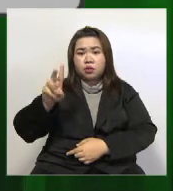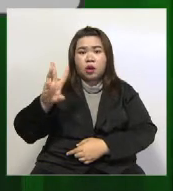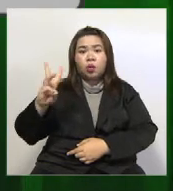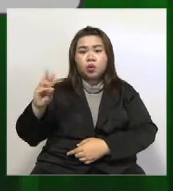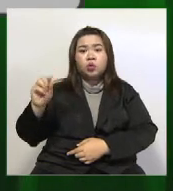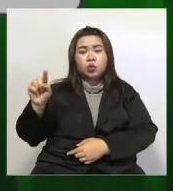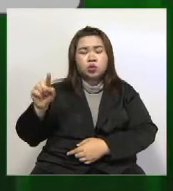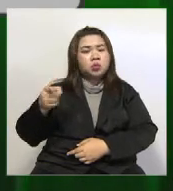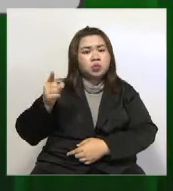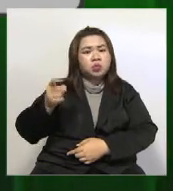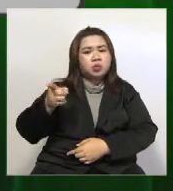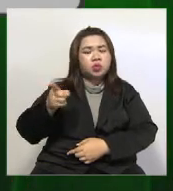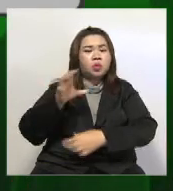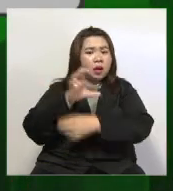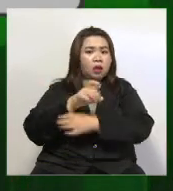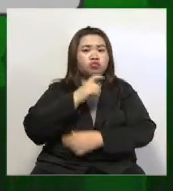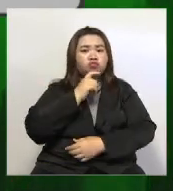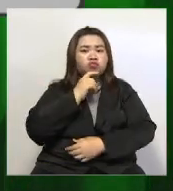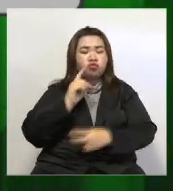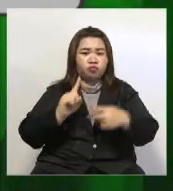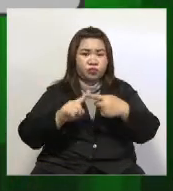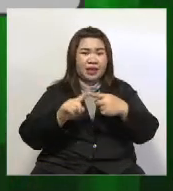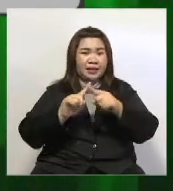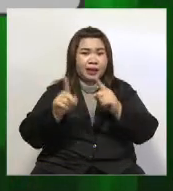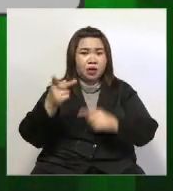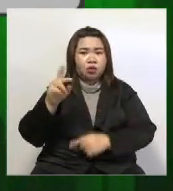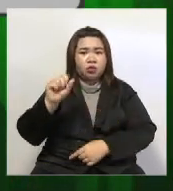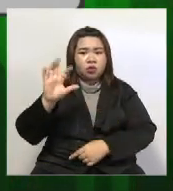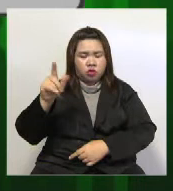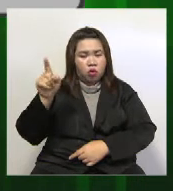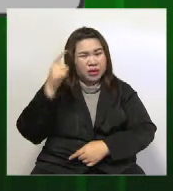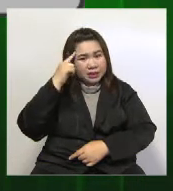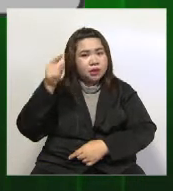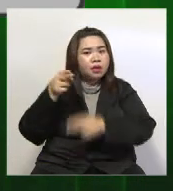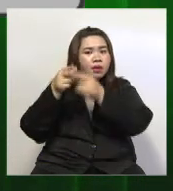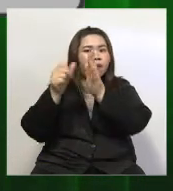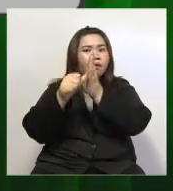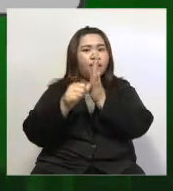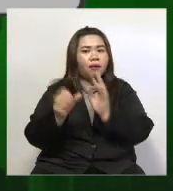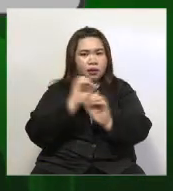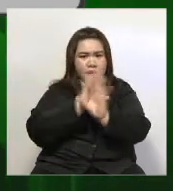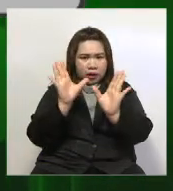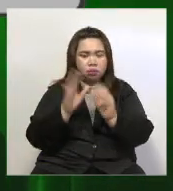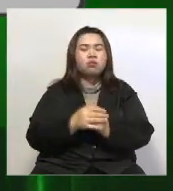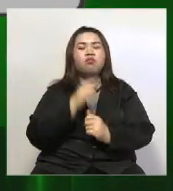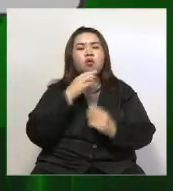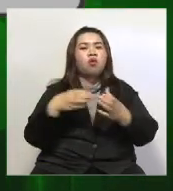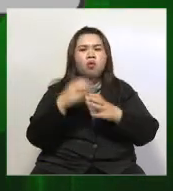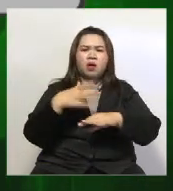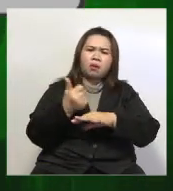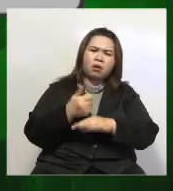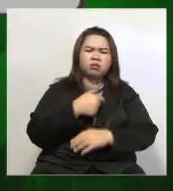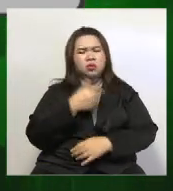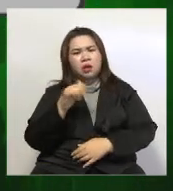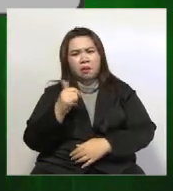53/2560ยังคงมีผลบังคับใช้ต่อไปแต่คสช.จะต้องปรับแก้เนื้อหาให้ชัดเจนมากขึ้นไม่ให้พรรคการเมืองเกิดความสับ